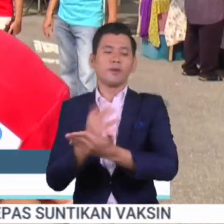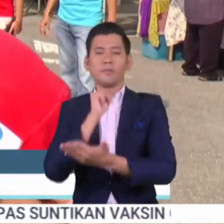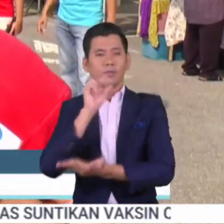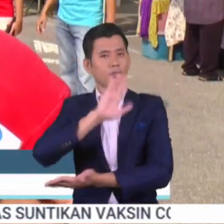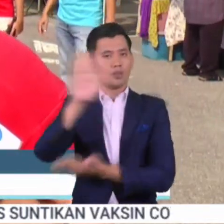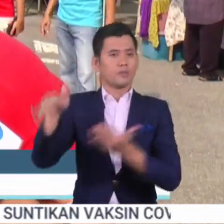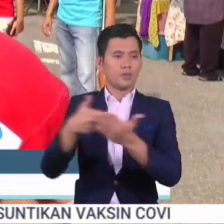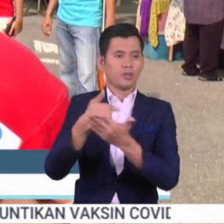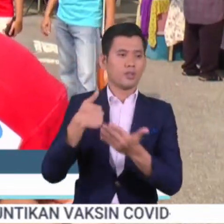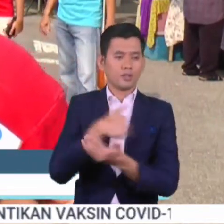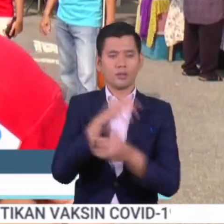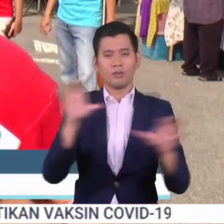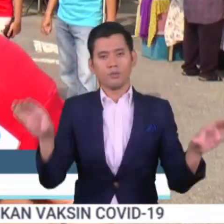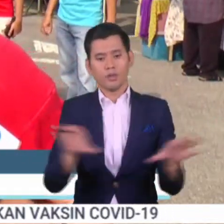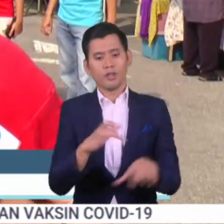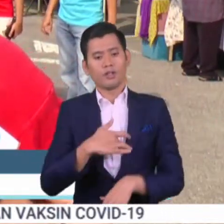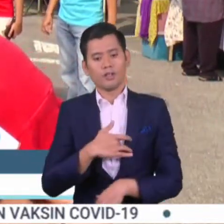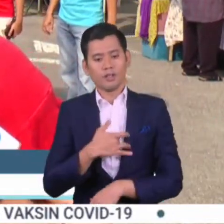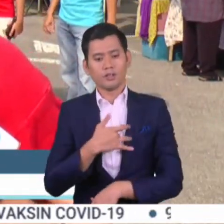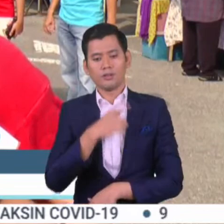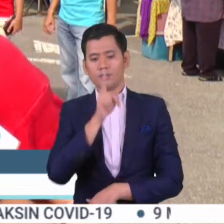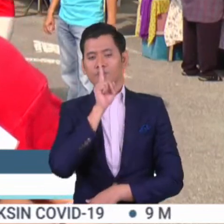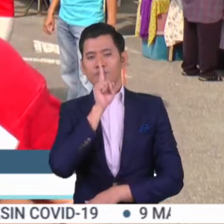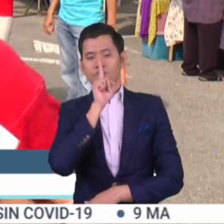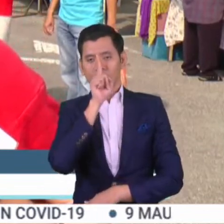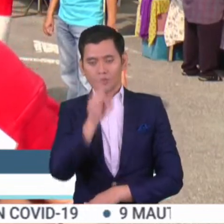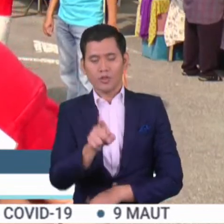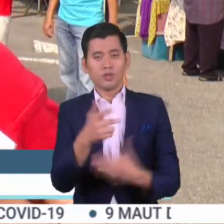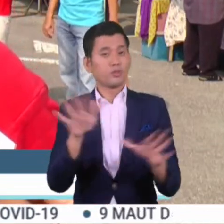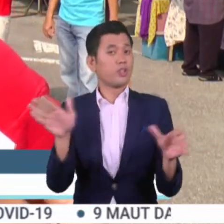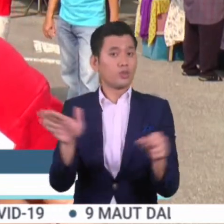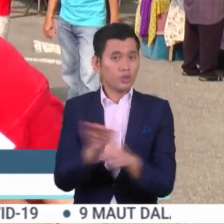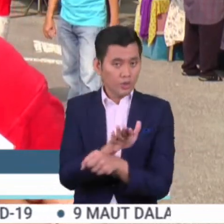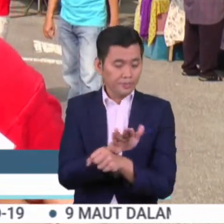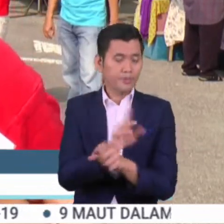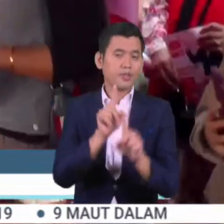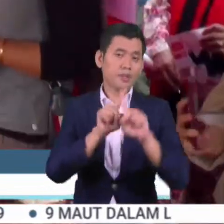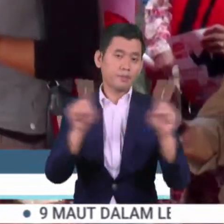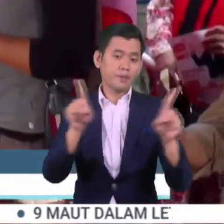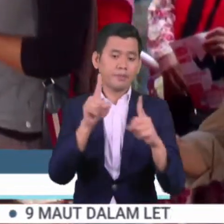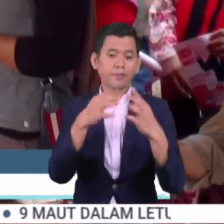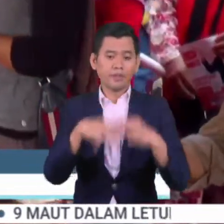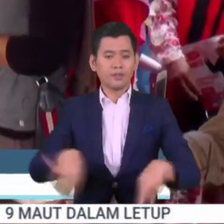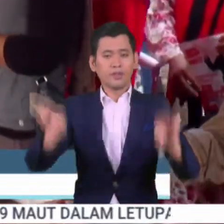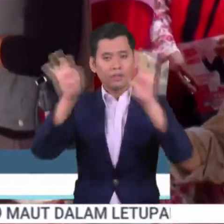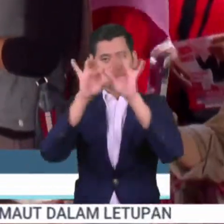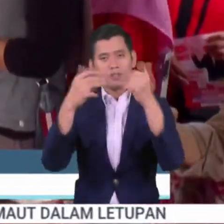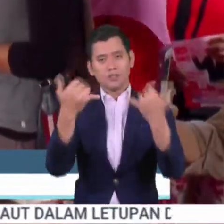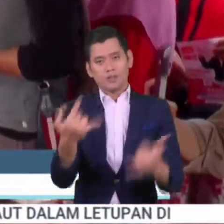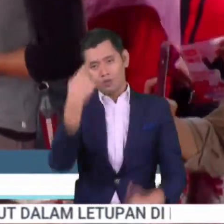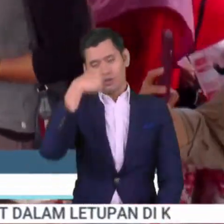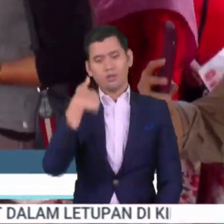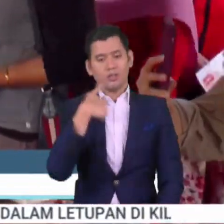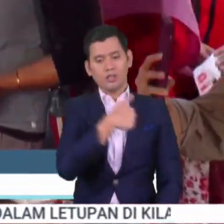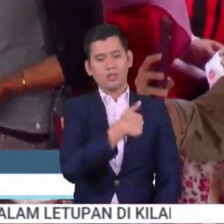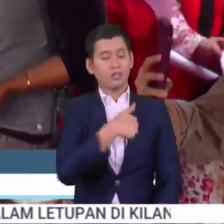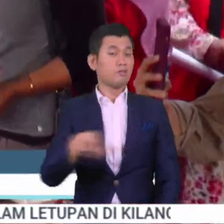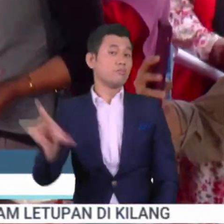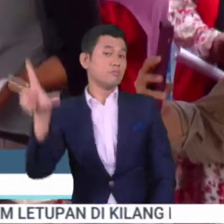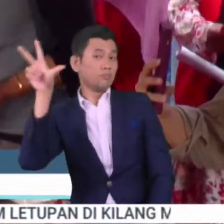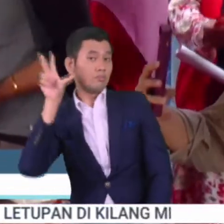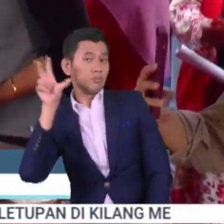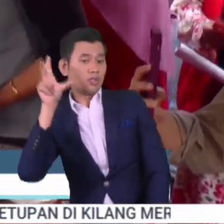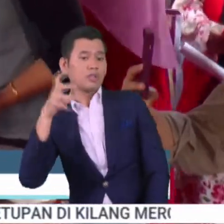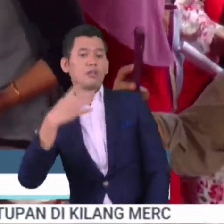yang kita buat itu dia rasa bahawa itu amat sudah mencukupi, tetapi yang penting adalah bagi kita untuk mendengar